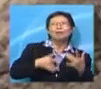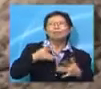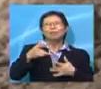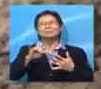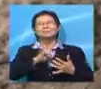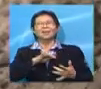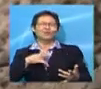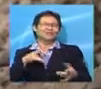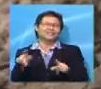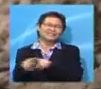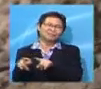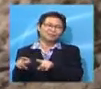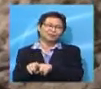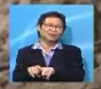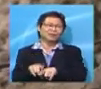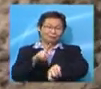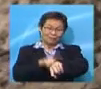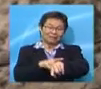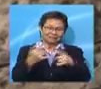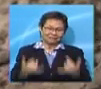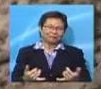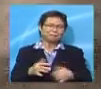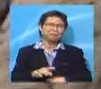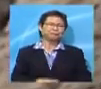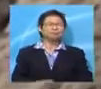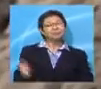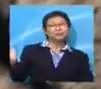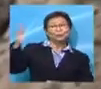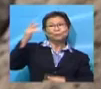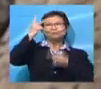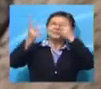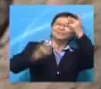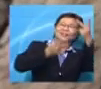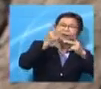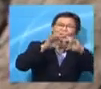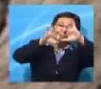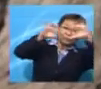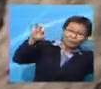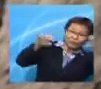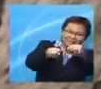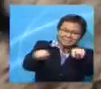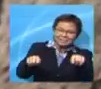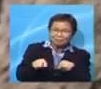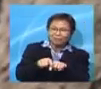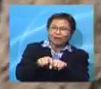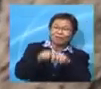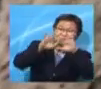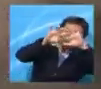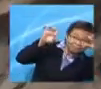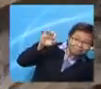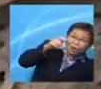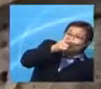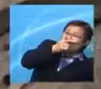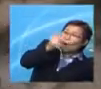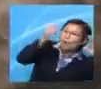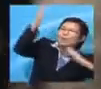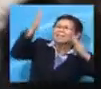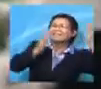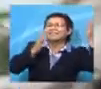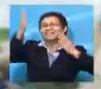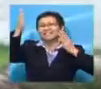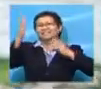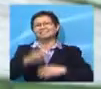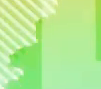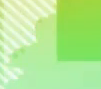saya rasakan pada saat dan ketika ini. Jom jalan-jalan meneroka destinasi menarik Malaysia.